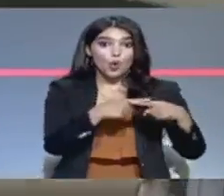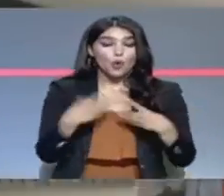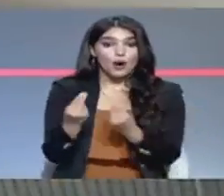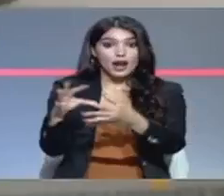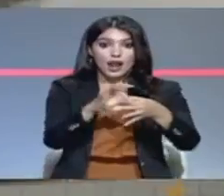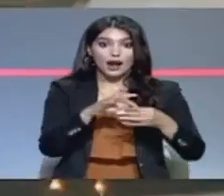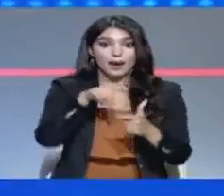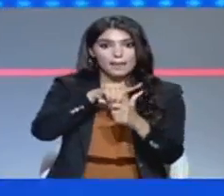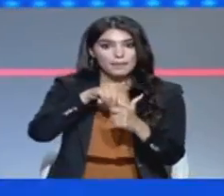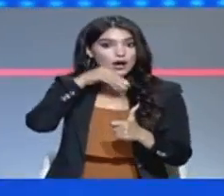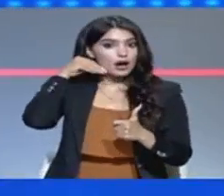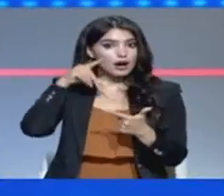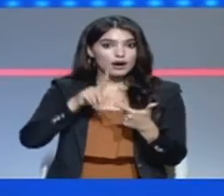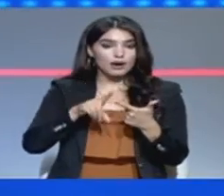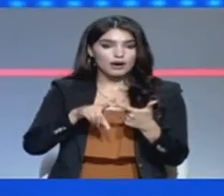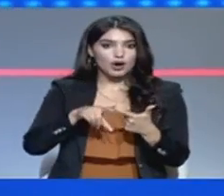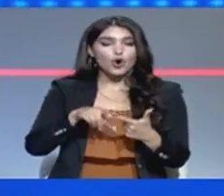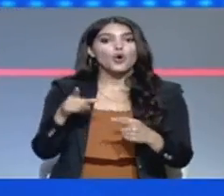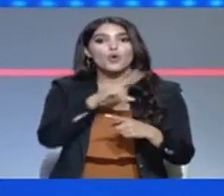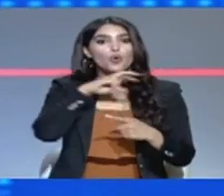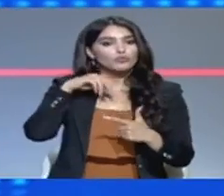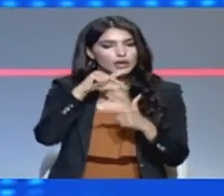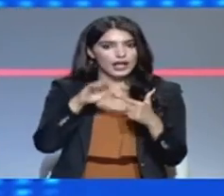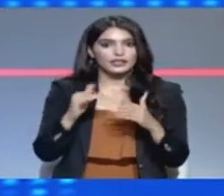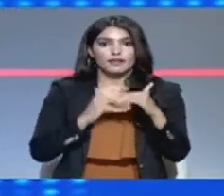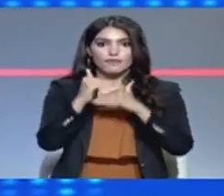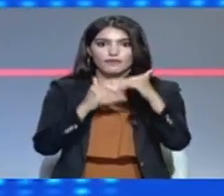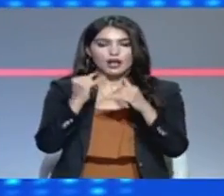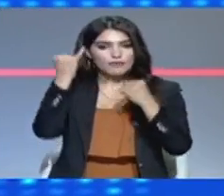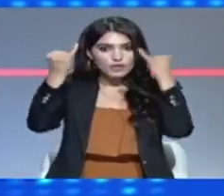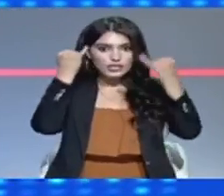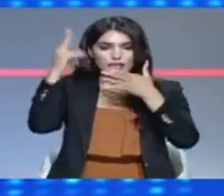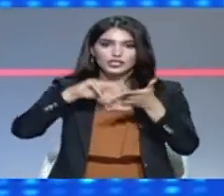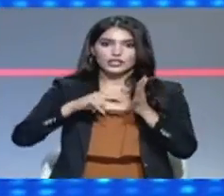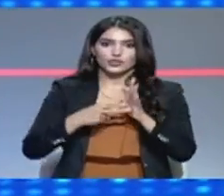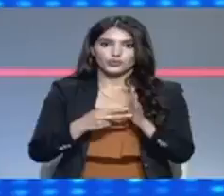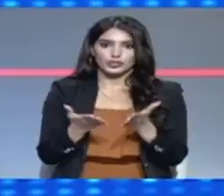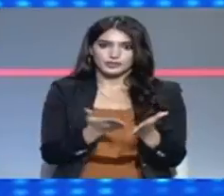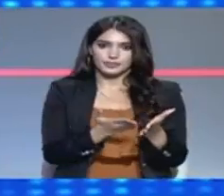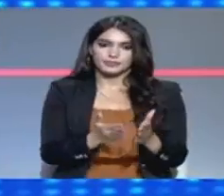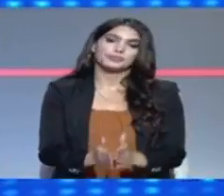والعلاقات الثنائية عبر تحفيز النمو الاقتصادي والابتكار التكنولوجي.